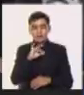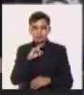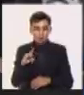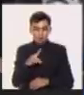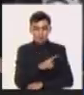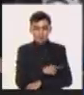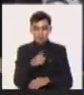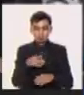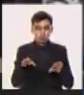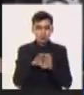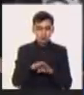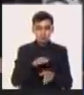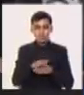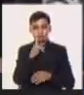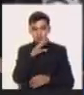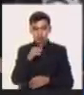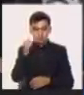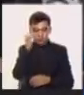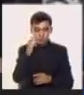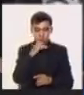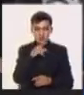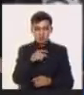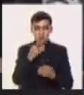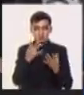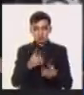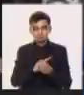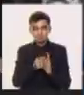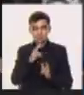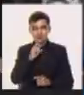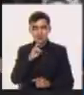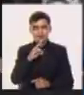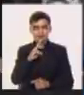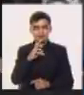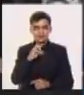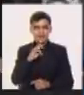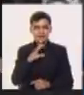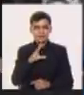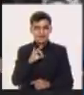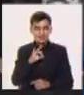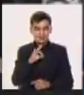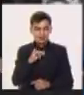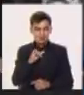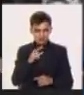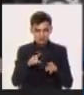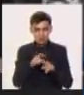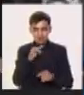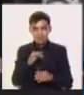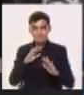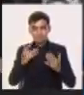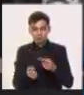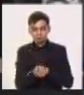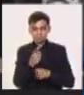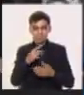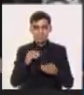не закрывается, чтобы не было такой паники, он консервируется. При ухудшении эпидситуации мы можем в любое